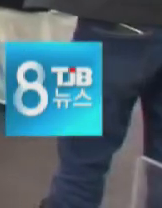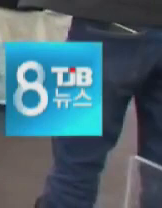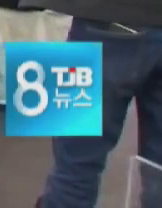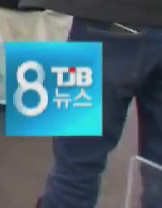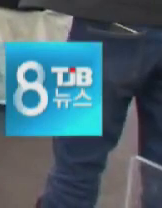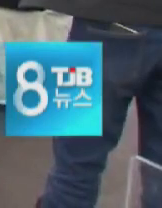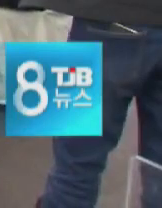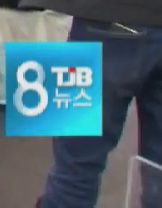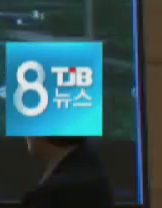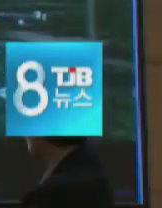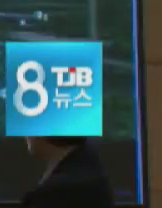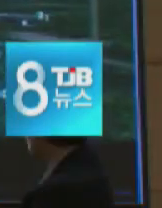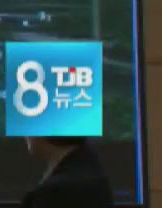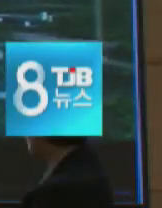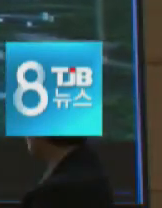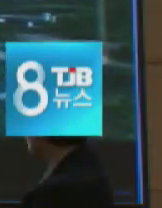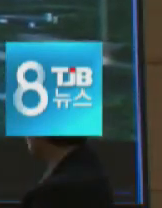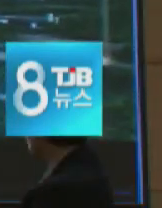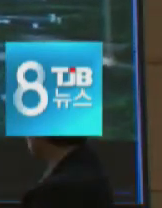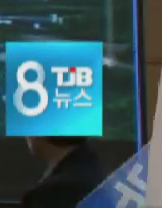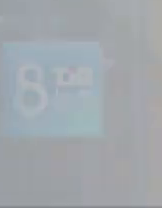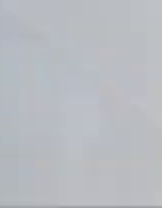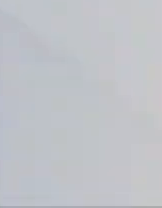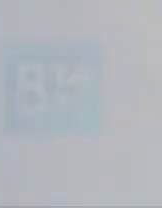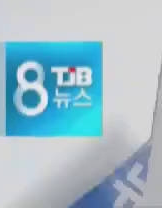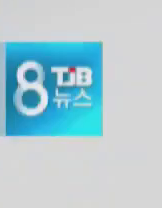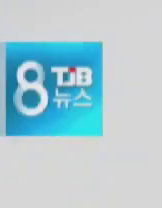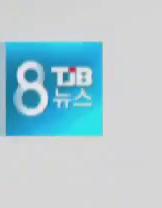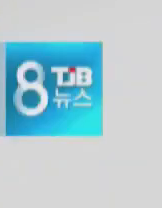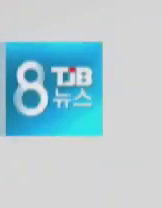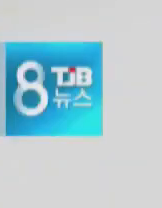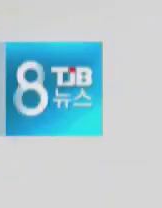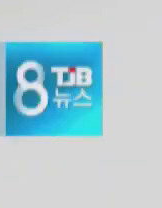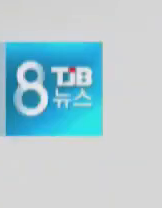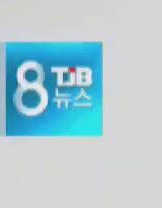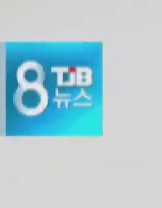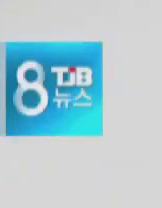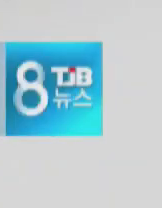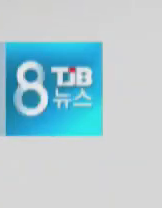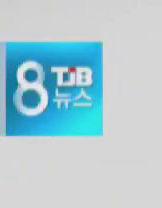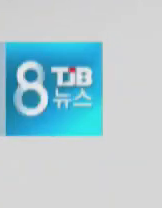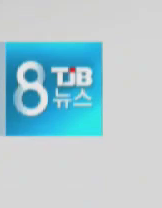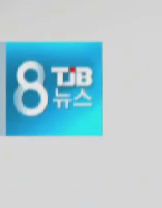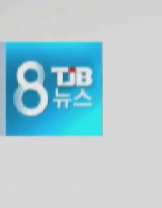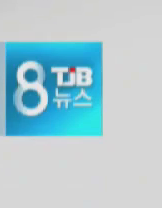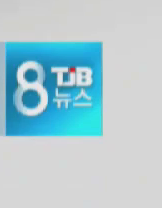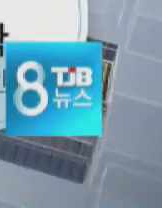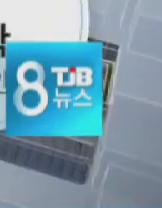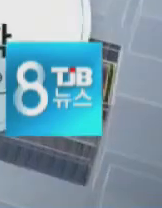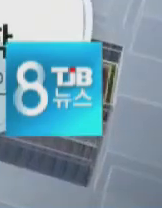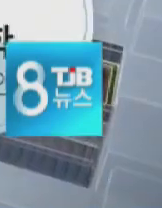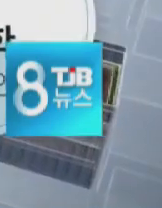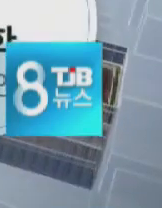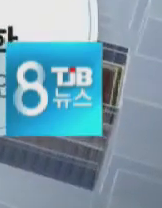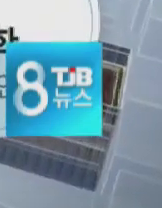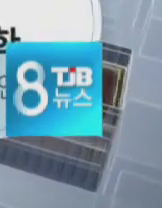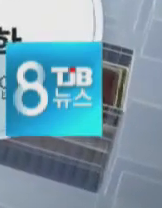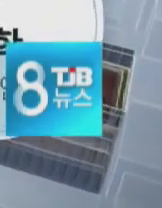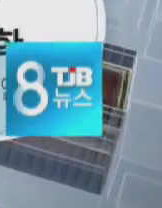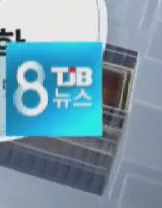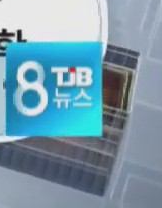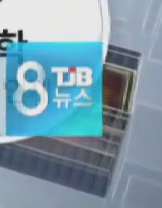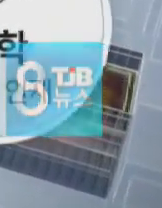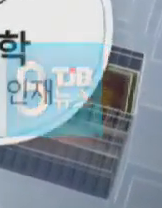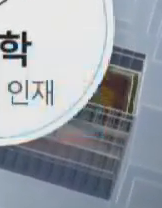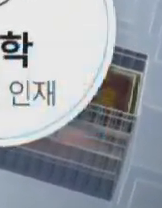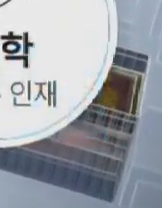밀리자 혼란 12개 시군이 오늘 천안에 모였습니다. 압구 궁동으로 불렸던 충남대와 카이스트 사이 대전 궁동이